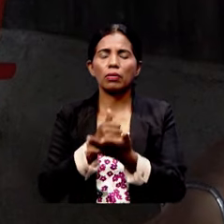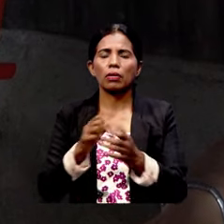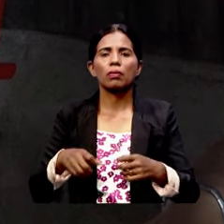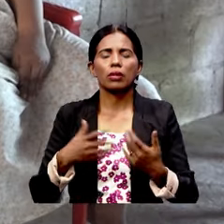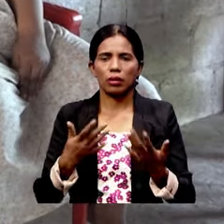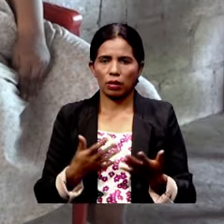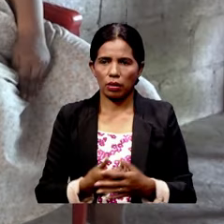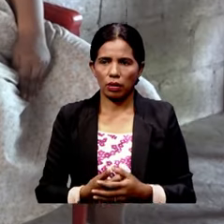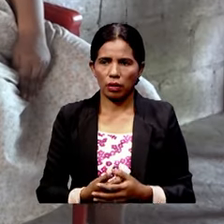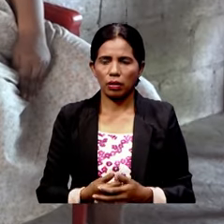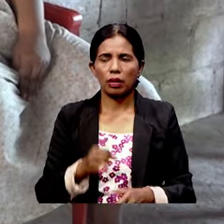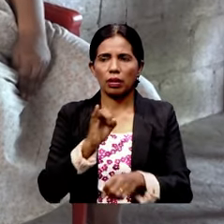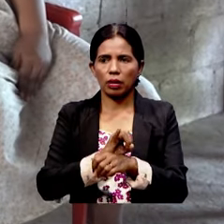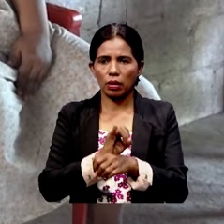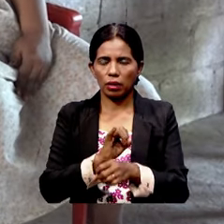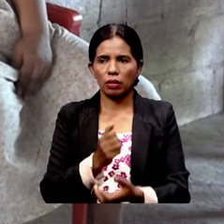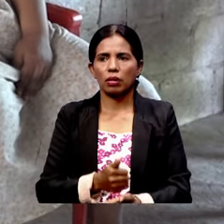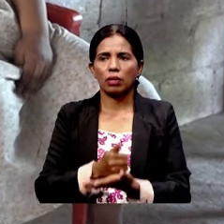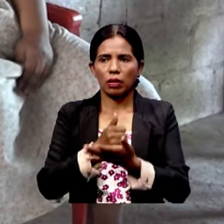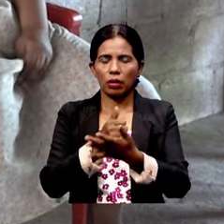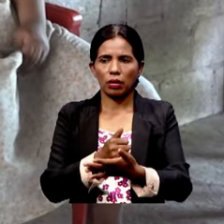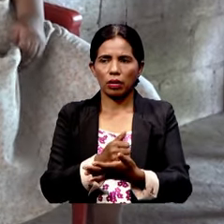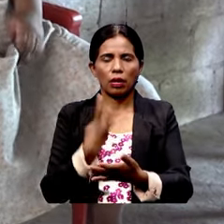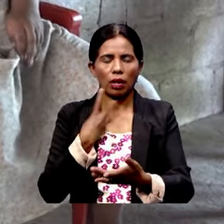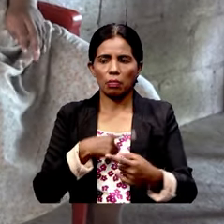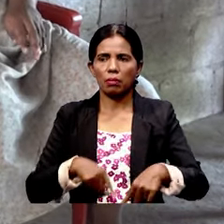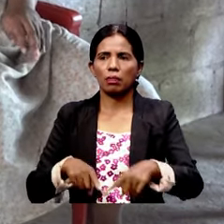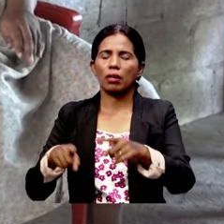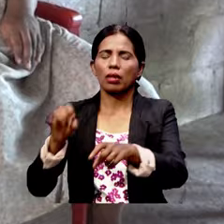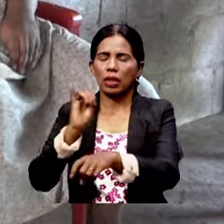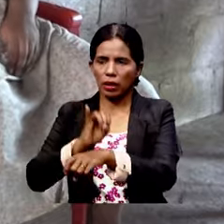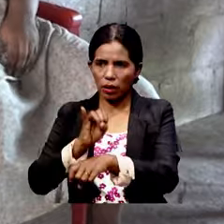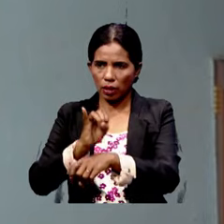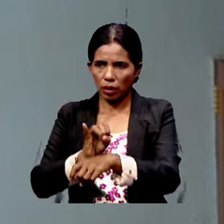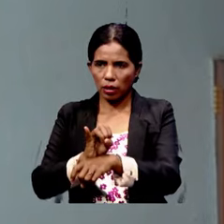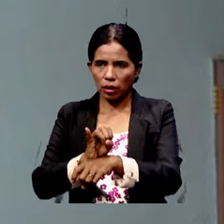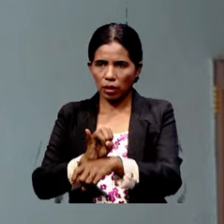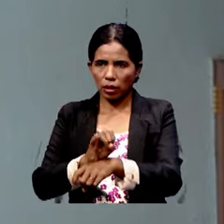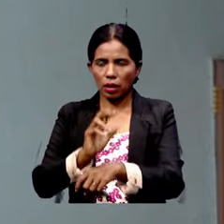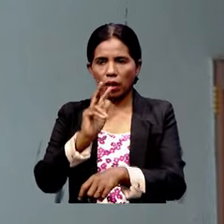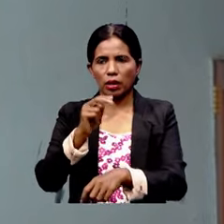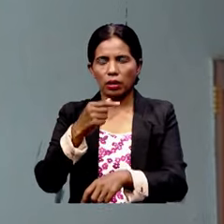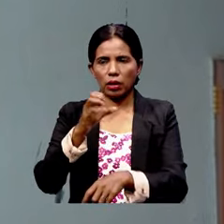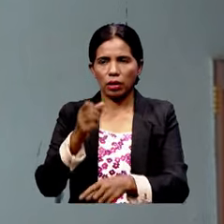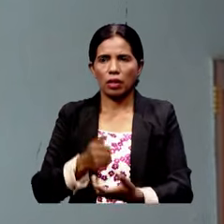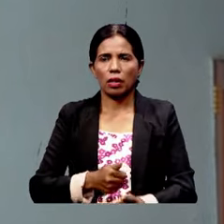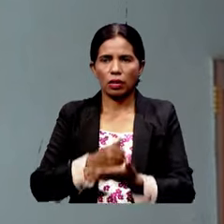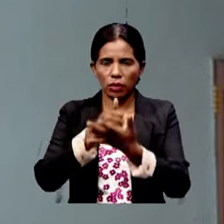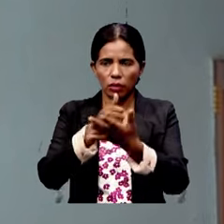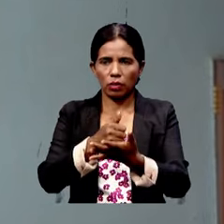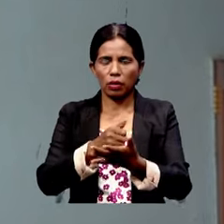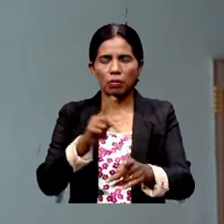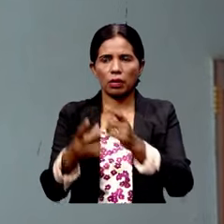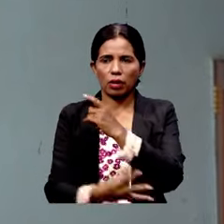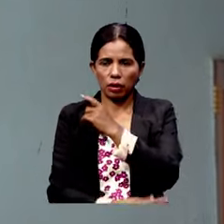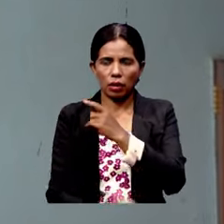pali makane. Ase igreja ruma mai ta tu za ajuda apoya ruma amba ato ato ba igreja. Ansa ense ruma dia ato ajuda ema. Ki bitla